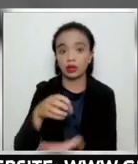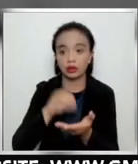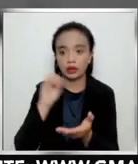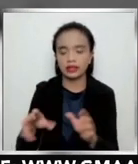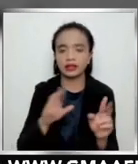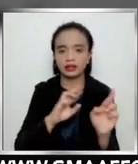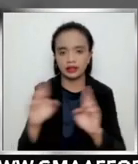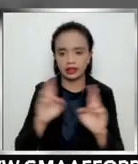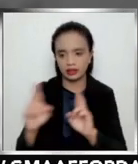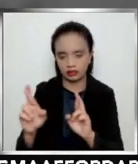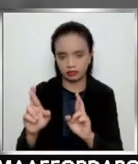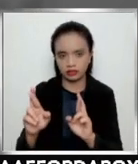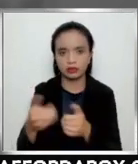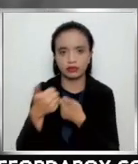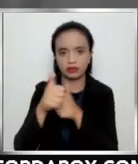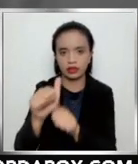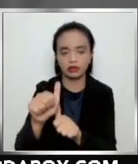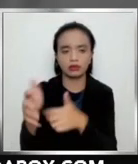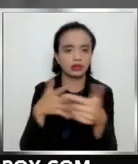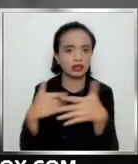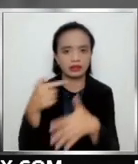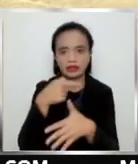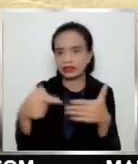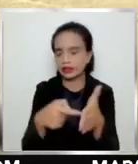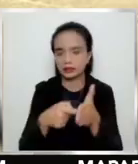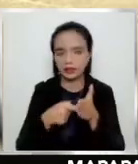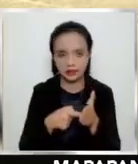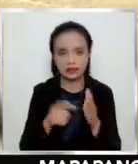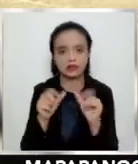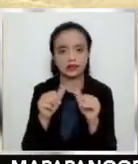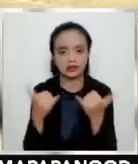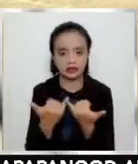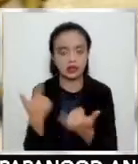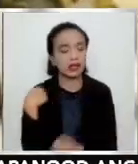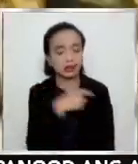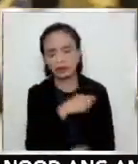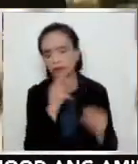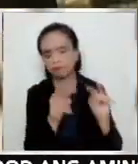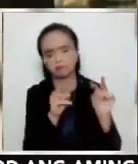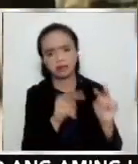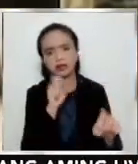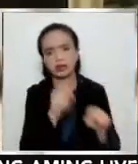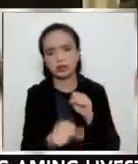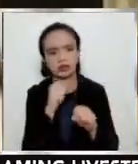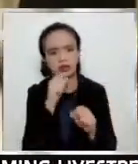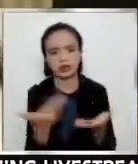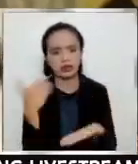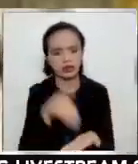hinihingi ng ahensya. Babantayan po talaga namin to para hindi po makapagtapon dito.